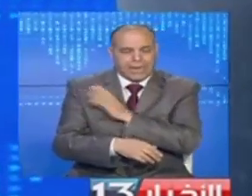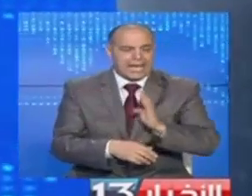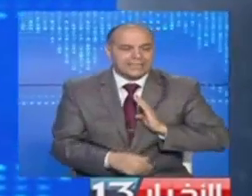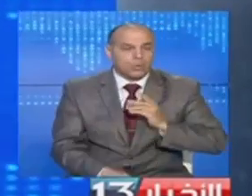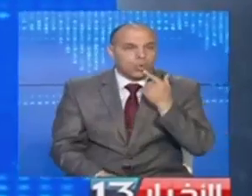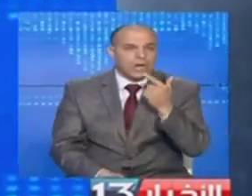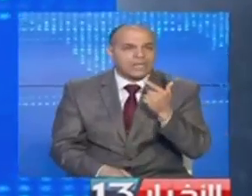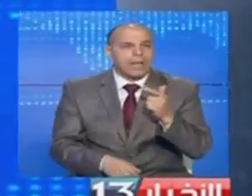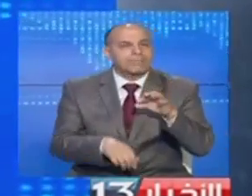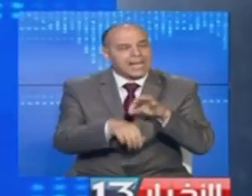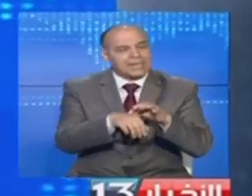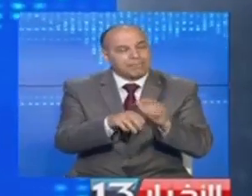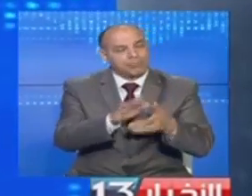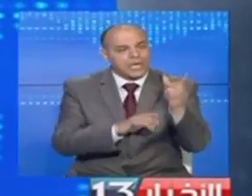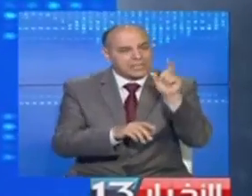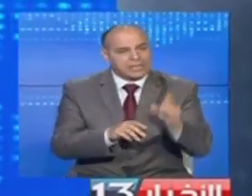العسكري من البعثة الطبية.